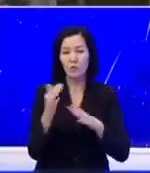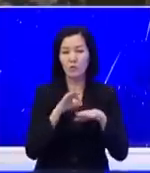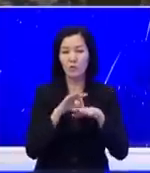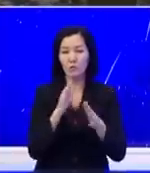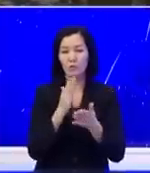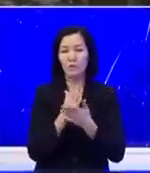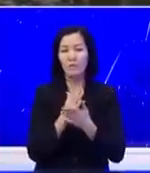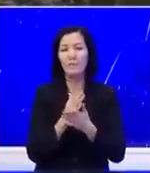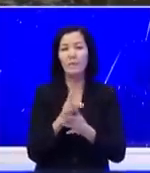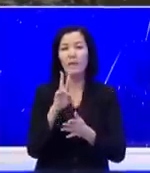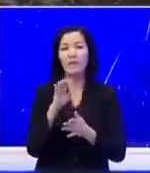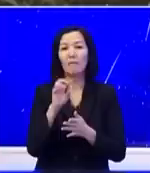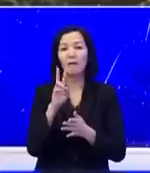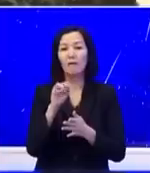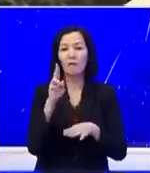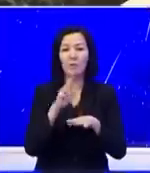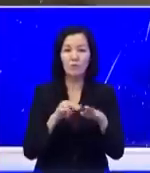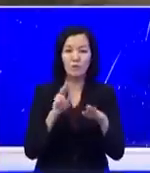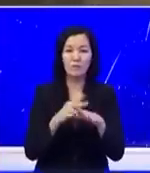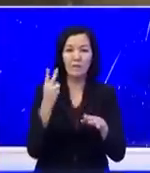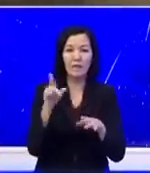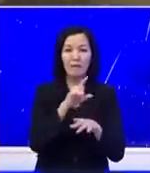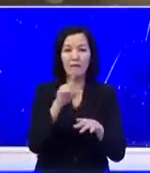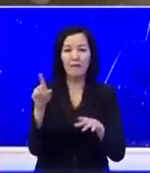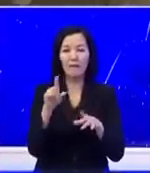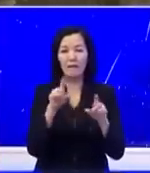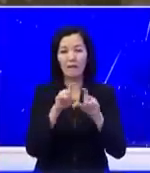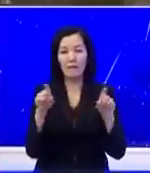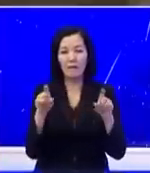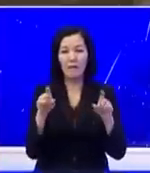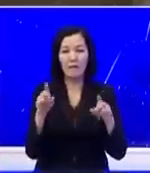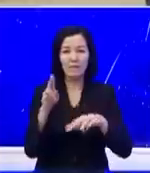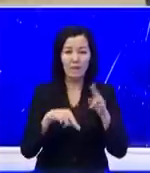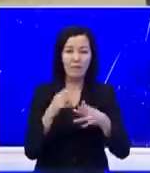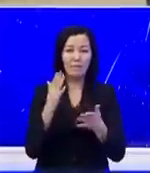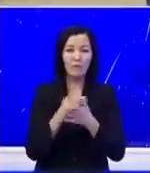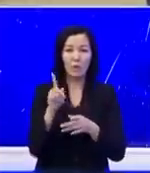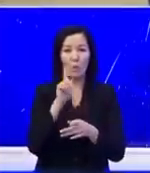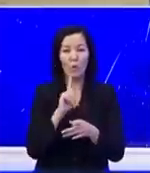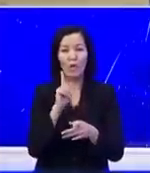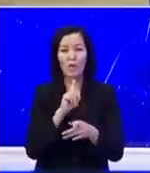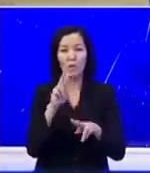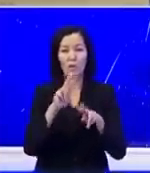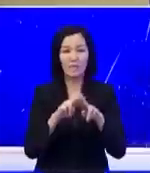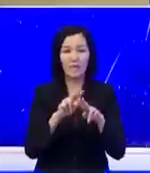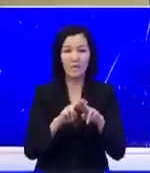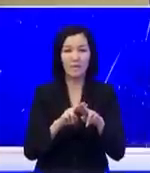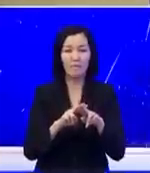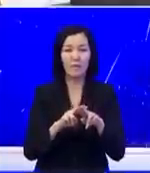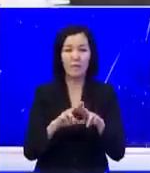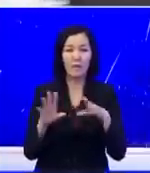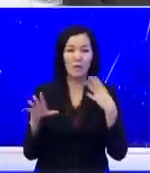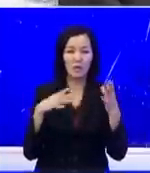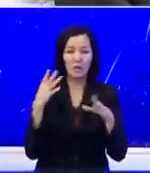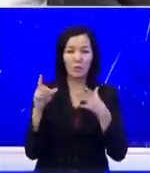Бұған қоса Нарынқолда ішкі істер бөлімінің қосалқы ғимараты салынып жатыр. Яғни бұл жерде уақытша ұстау изоляторы мен жаттығу залы